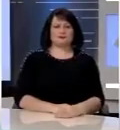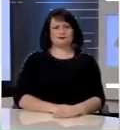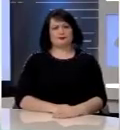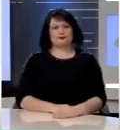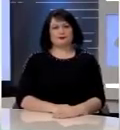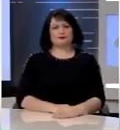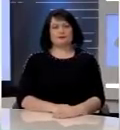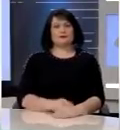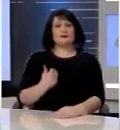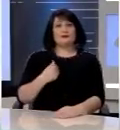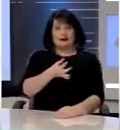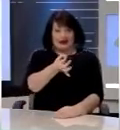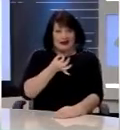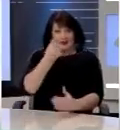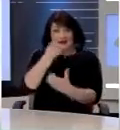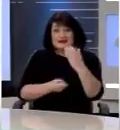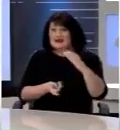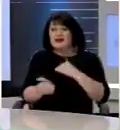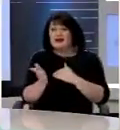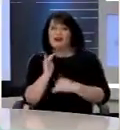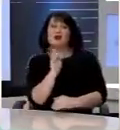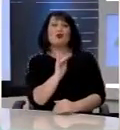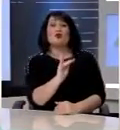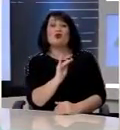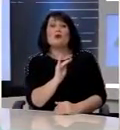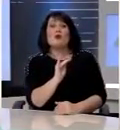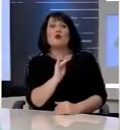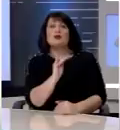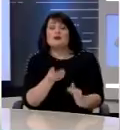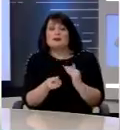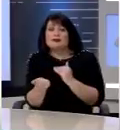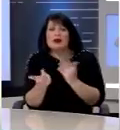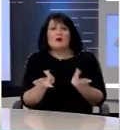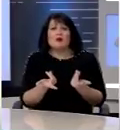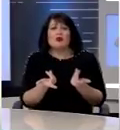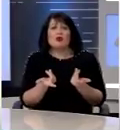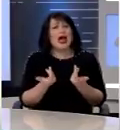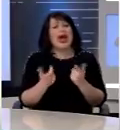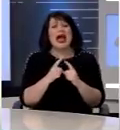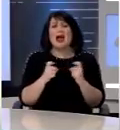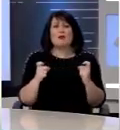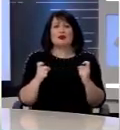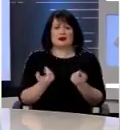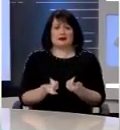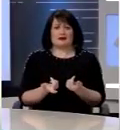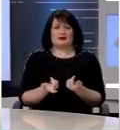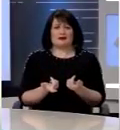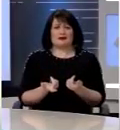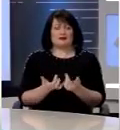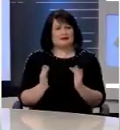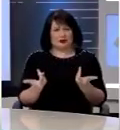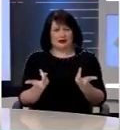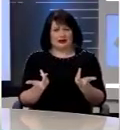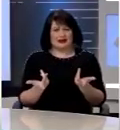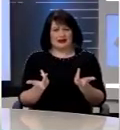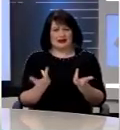Να φύγω λοιπόν να δραπετεύσω από τι ακριβώς, κύριε και κύριοι συνάδελφοι. Από τι να ξεφύγω. Από